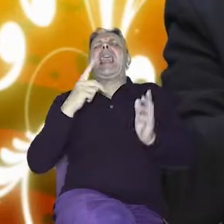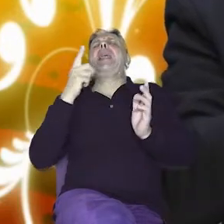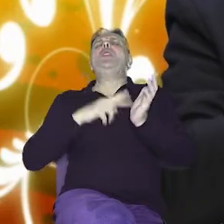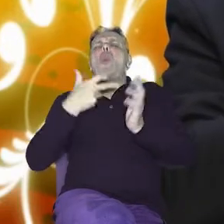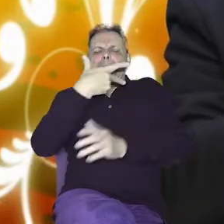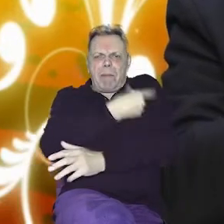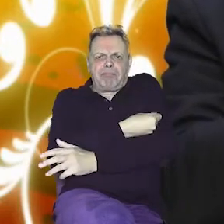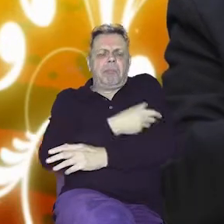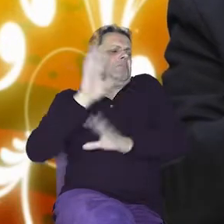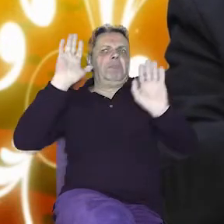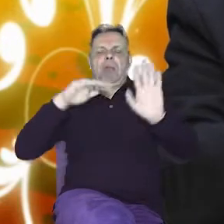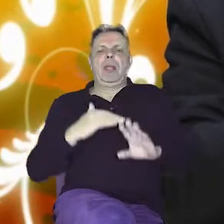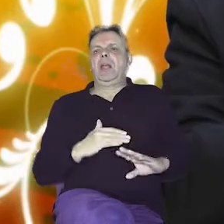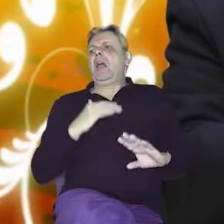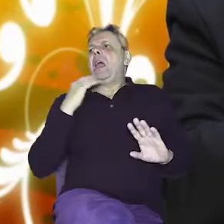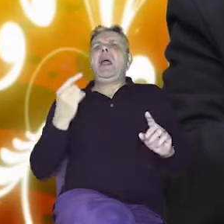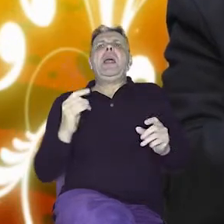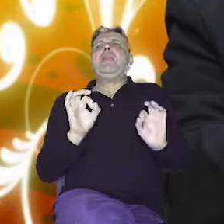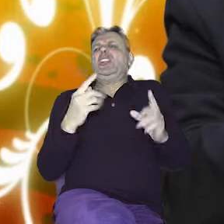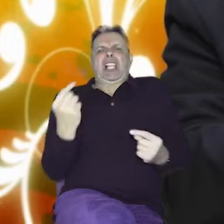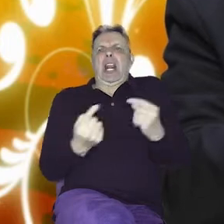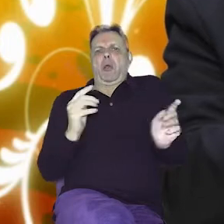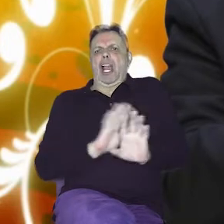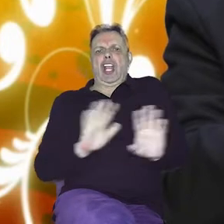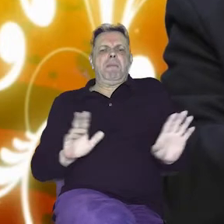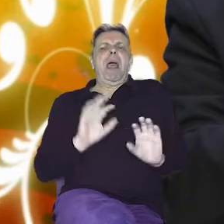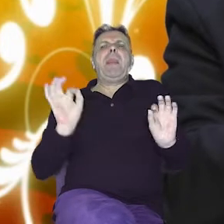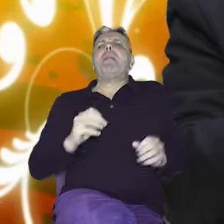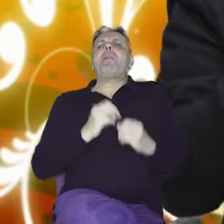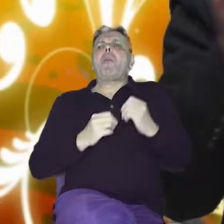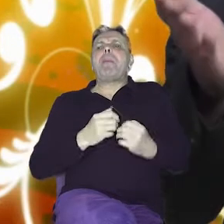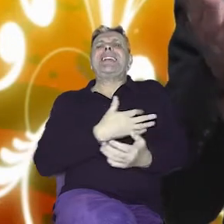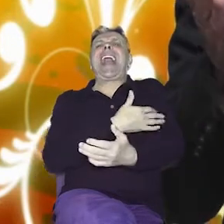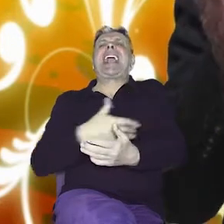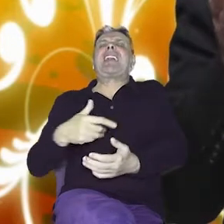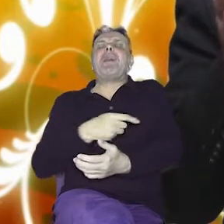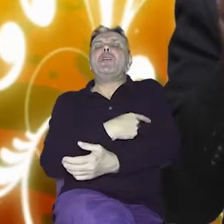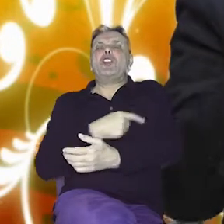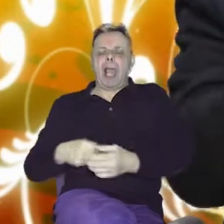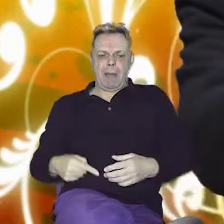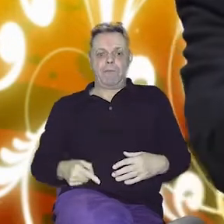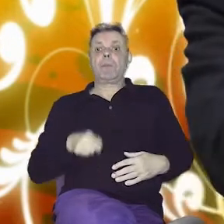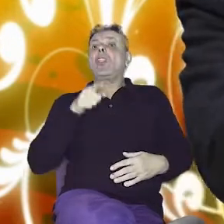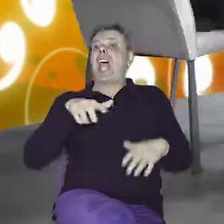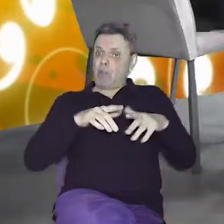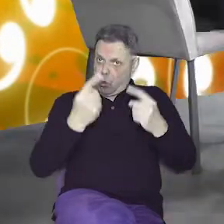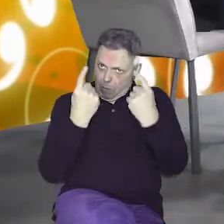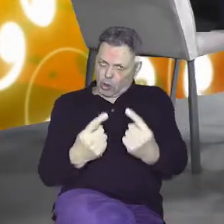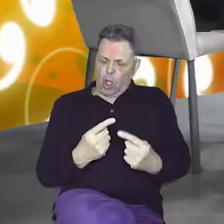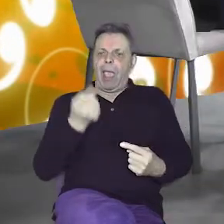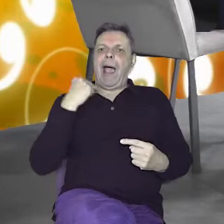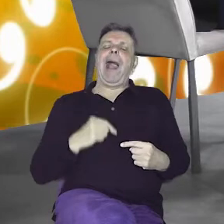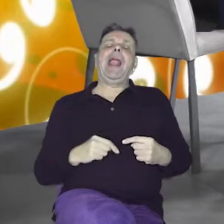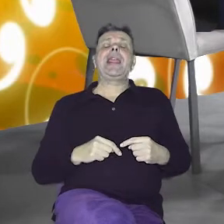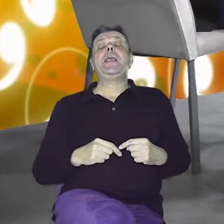problema, nema neuropatije i nema problema sa krvnim žirama. Tako i postoji. Dobro. Ali ima,